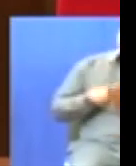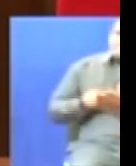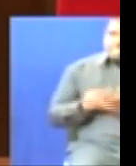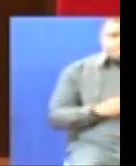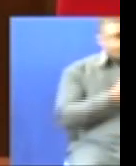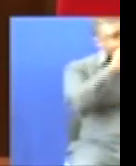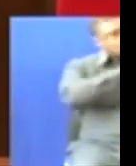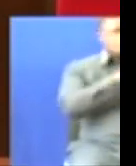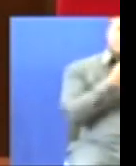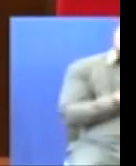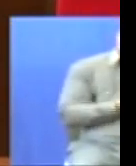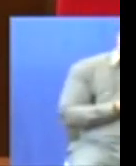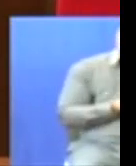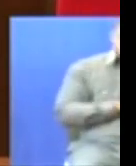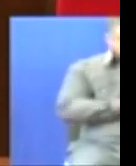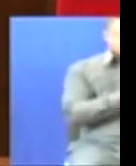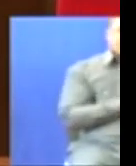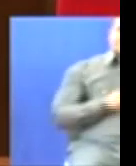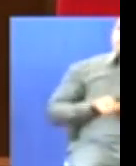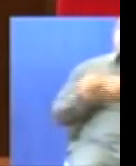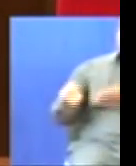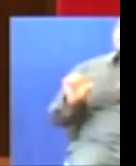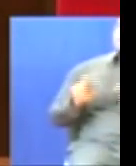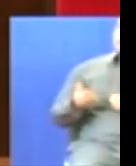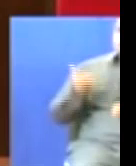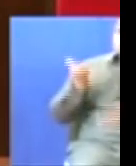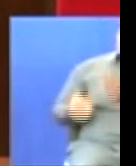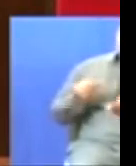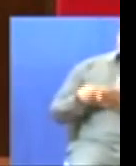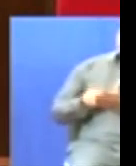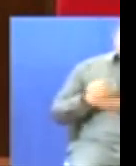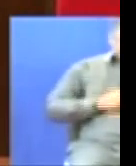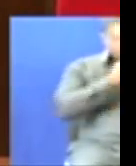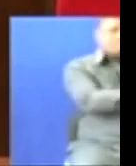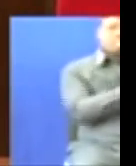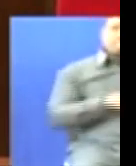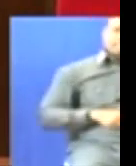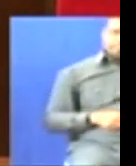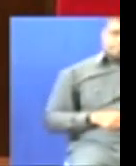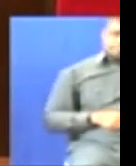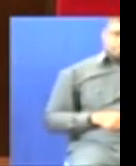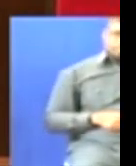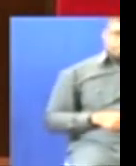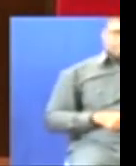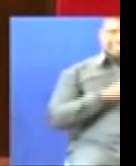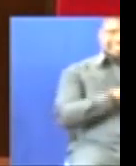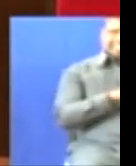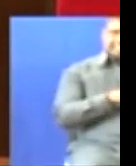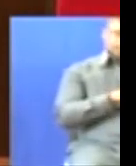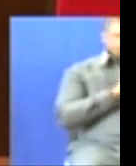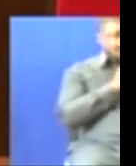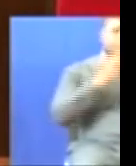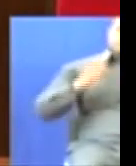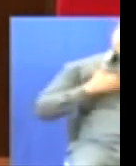sababu hujawapa tafsiri ya kiwango cha fedha ulichowekeza. Sasa na hichi ndio ambacho tunataka majibu kutoka